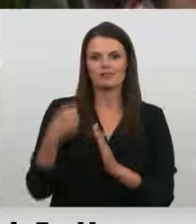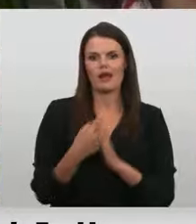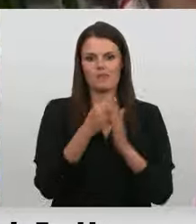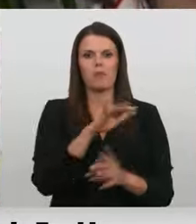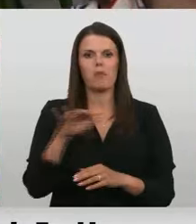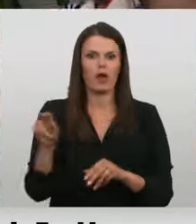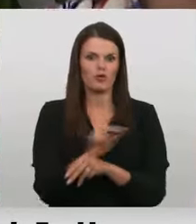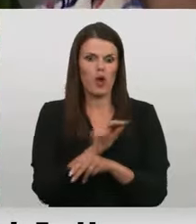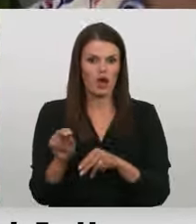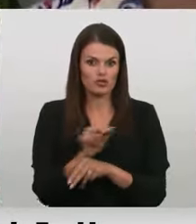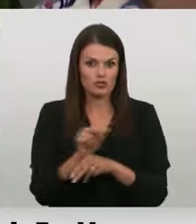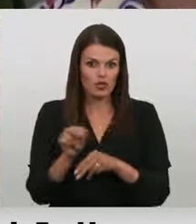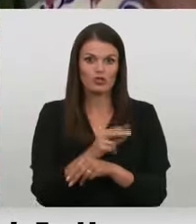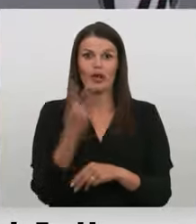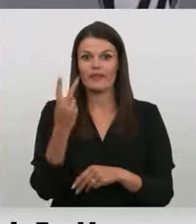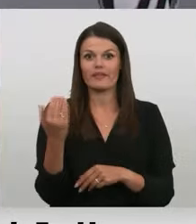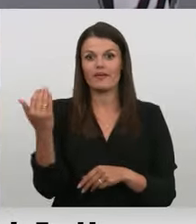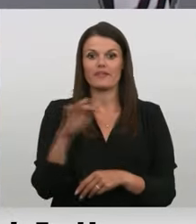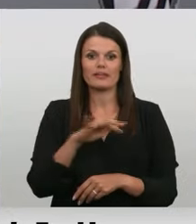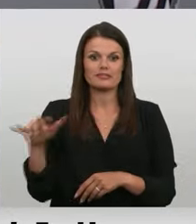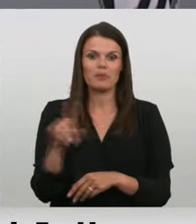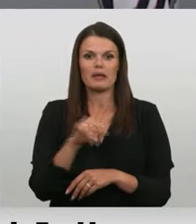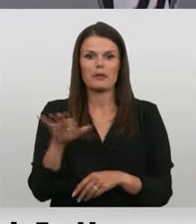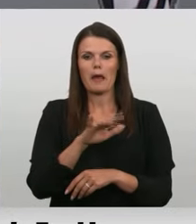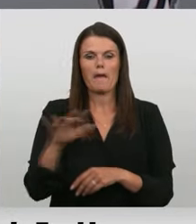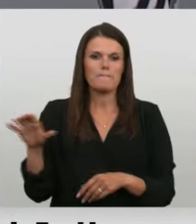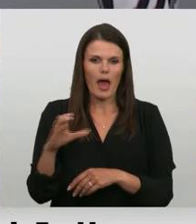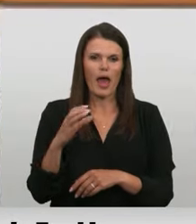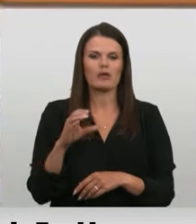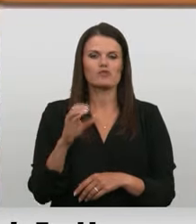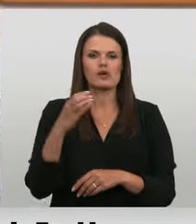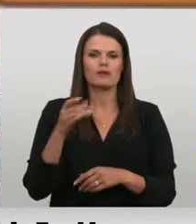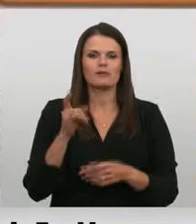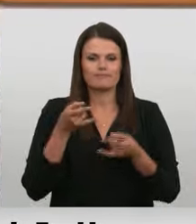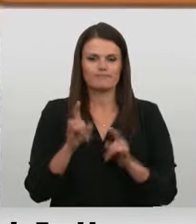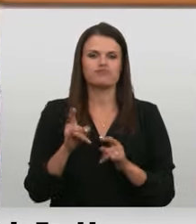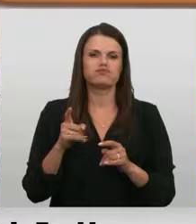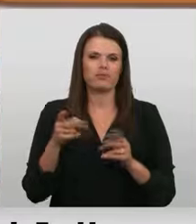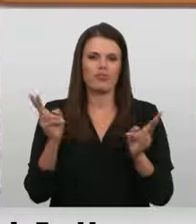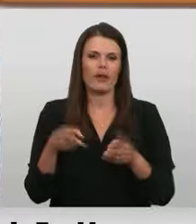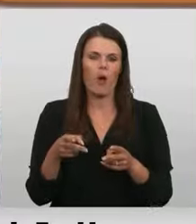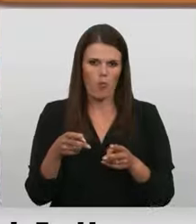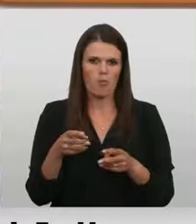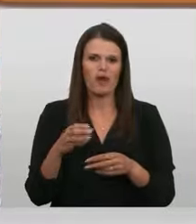bērnu ārstēšanā. Diviem viņas bērniem ir bērnu cerebrālā trieka.